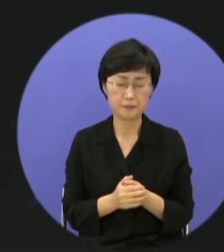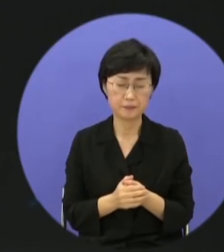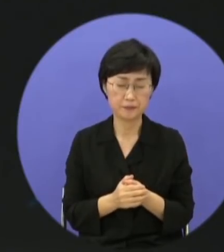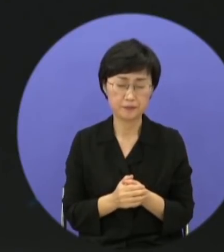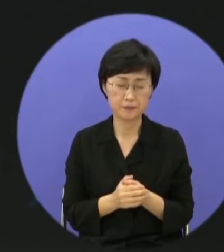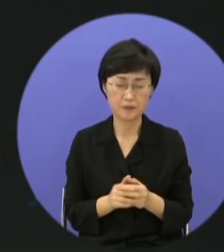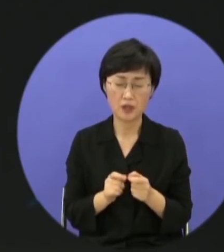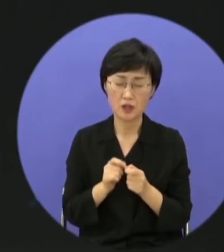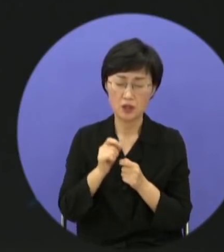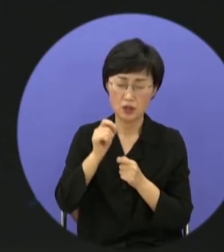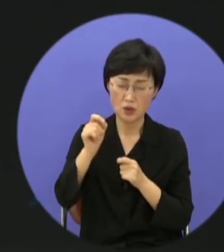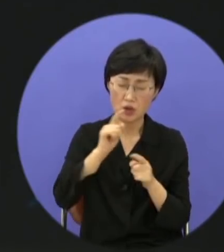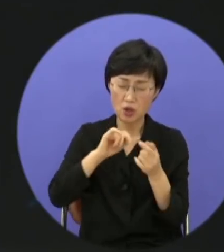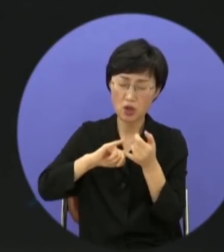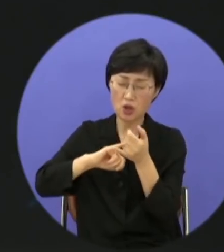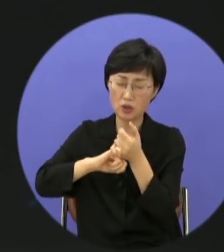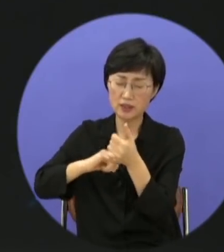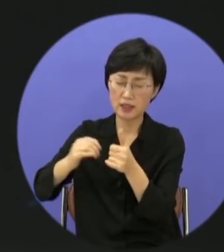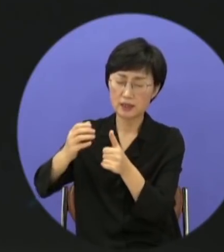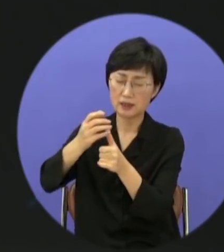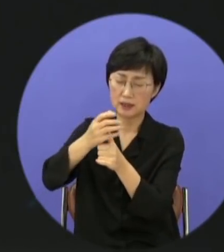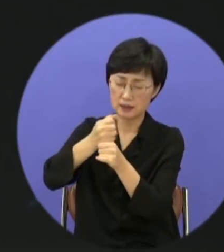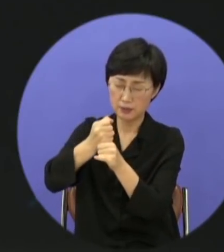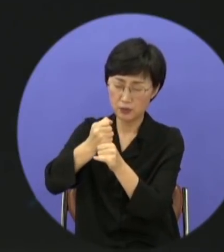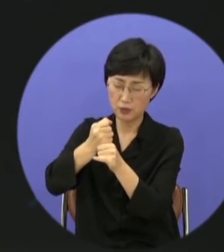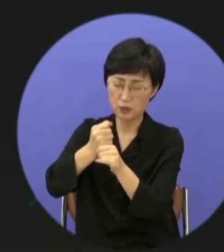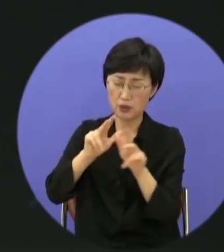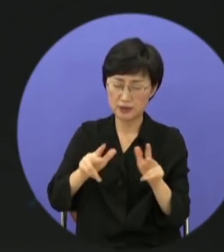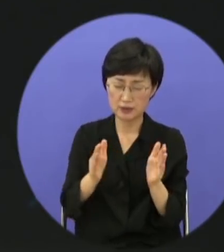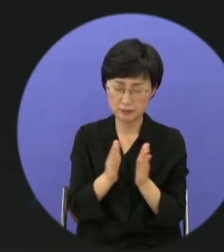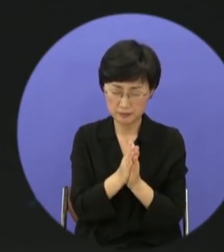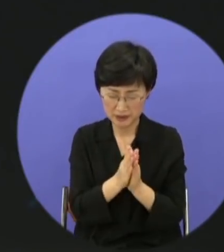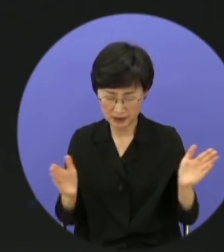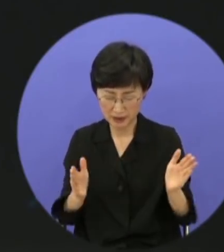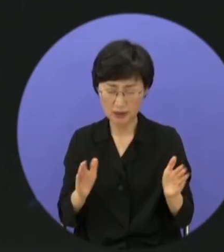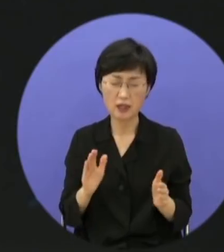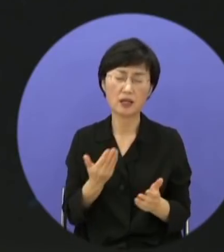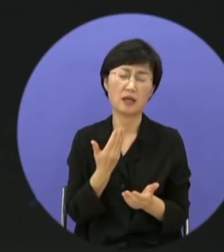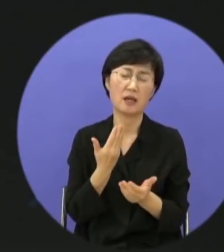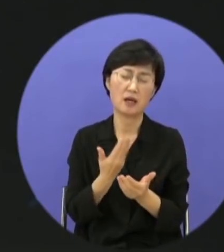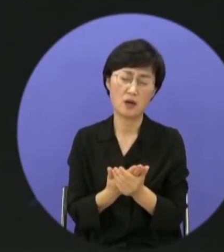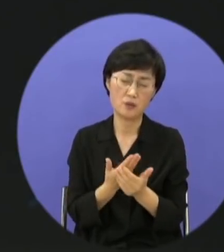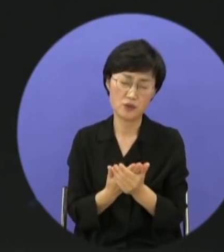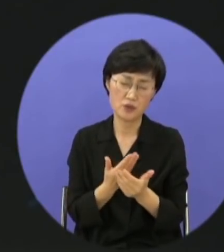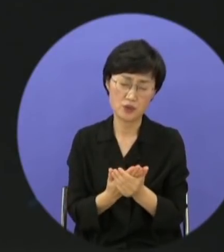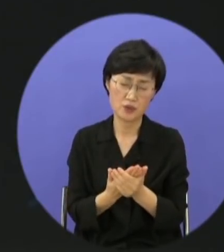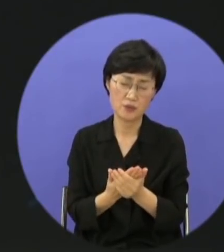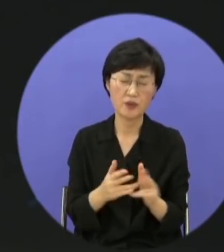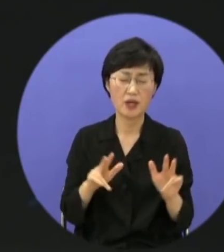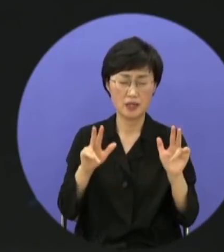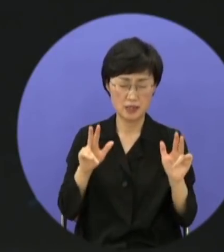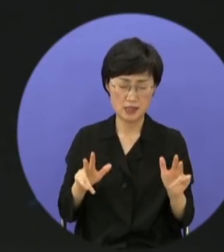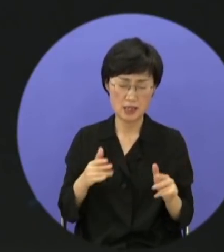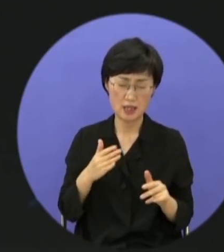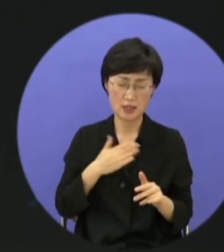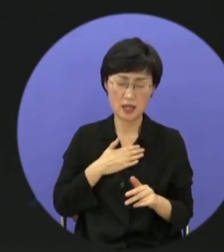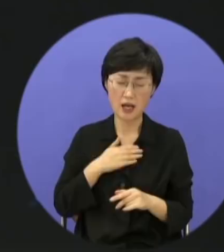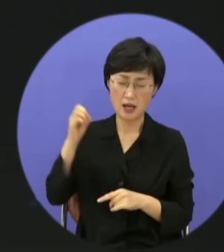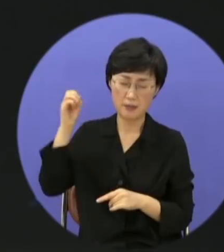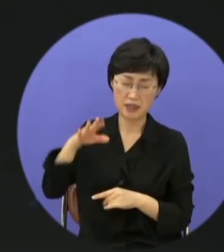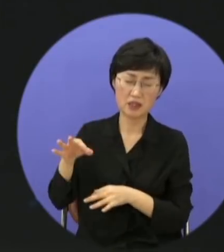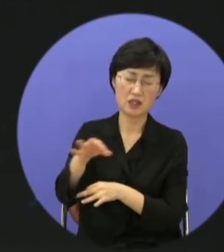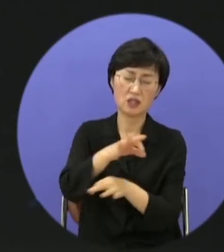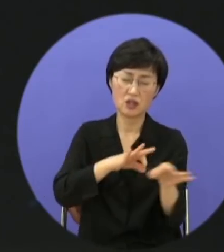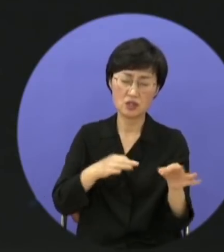frankincense. 영원한 언약의 시작이 되게 하옵소서. May this be the start of the eternal covenant. 이제 우리가 빛의 경제